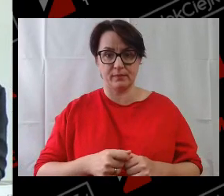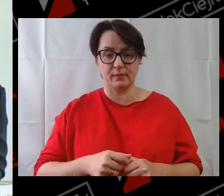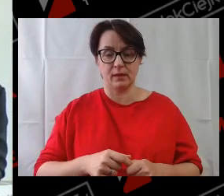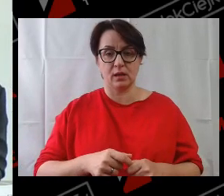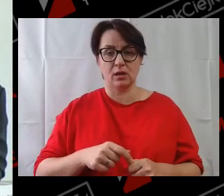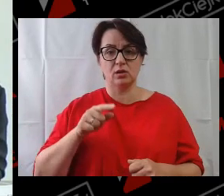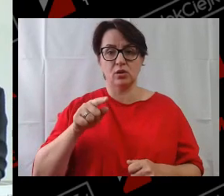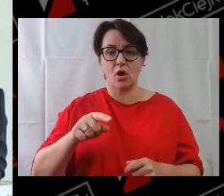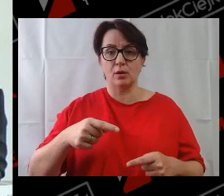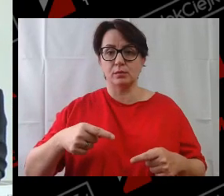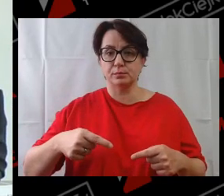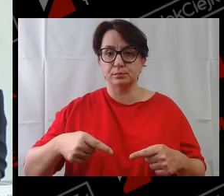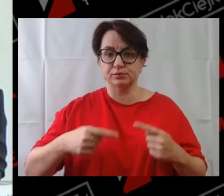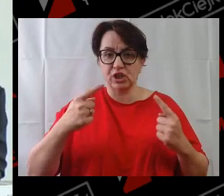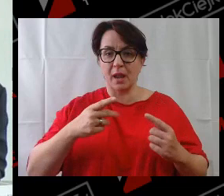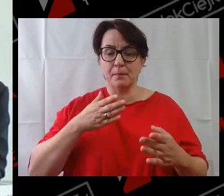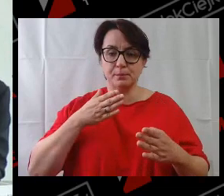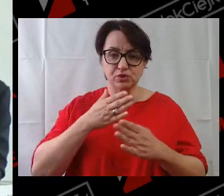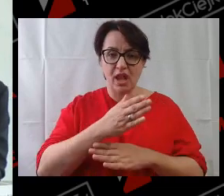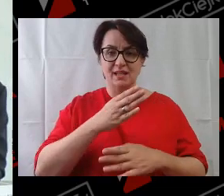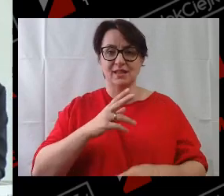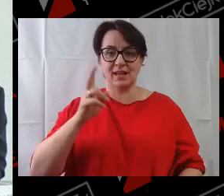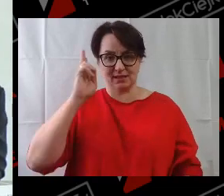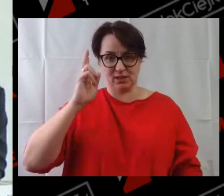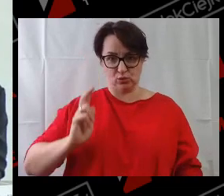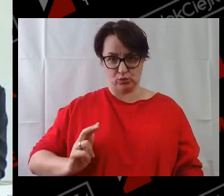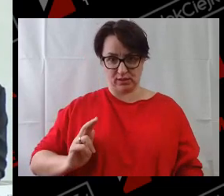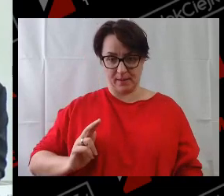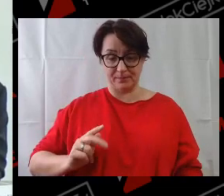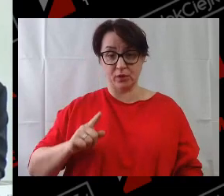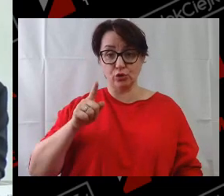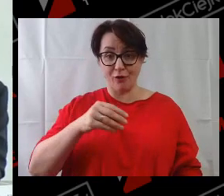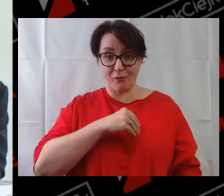przez instytucje w